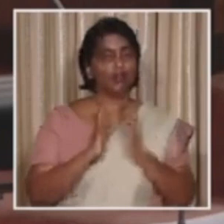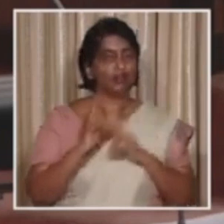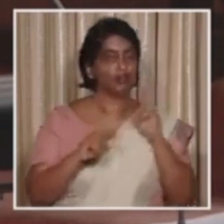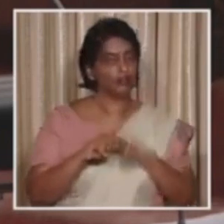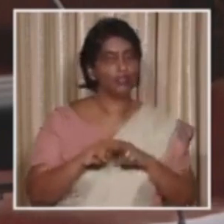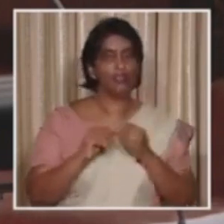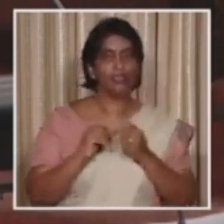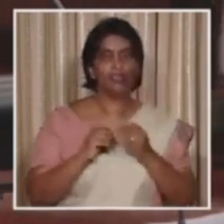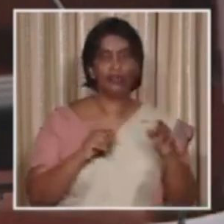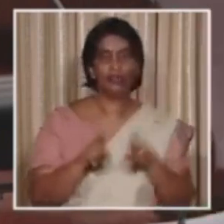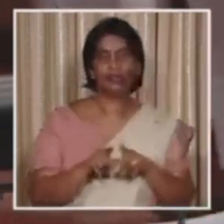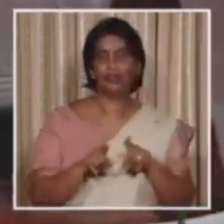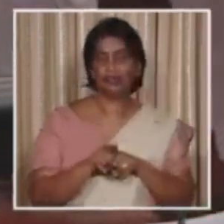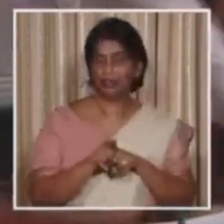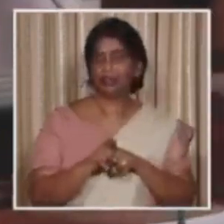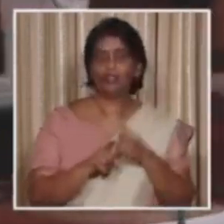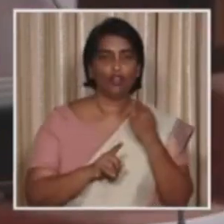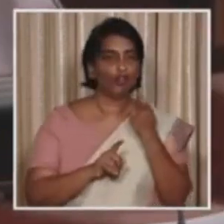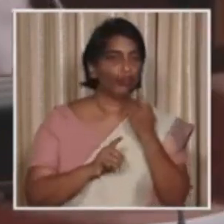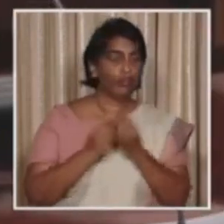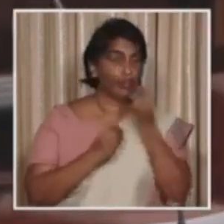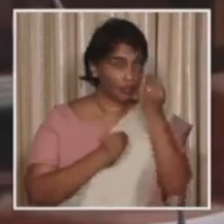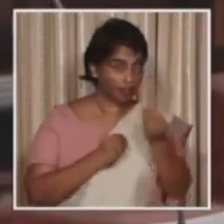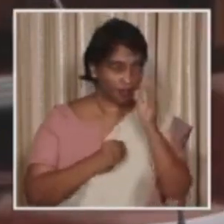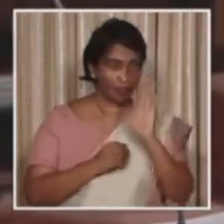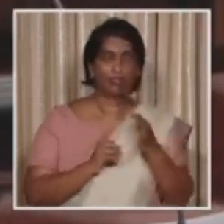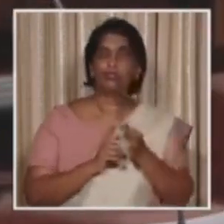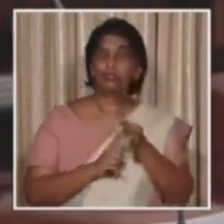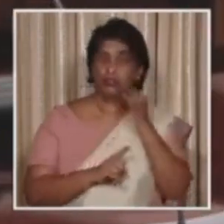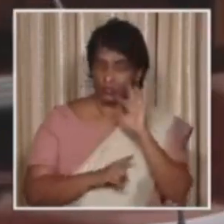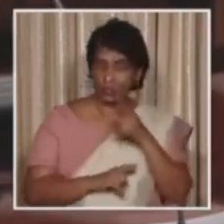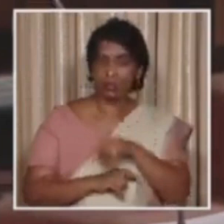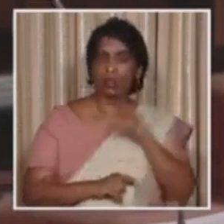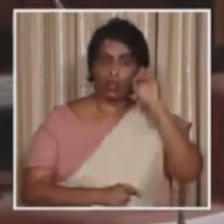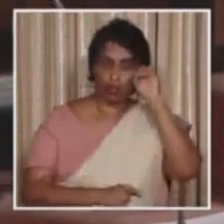வழங்குவதாக ஜனாதிபதி அவர்கள் காலையிலே உரையாற்றினார்கள்.